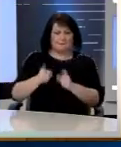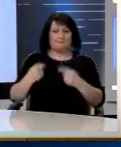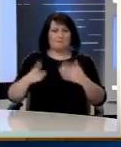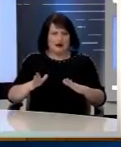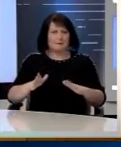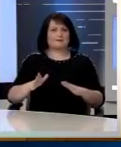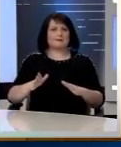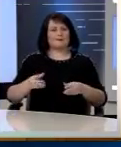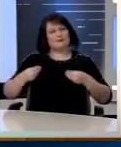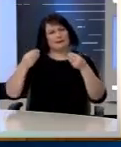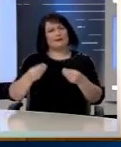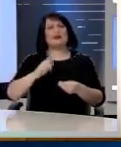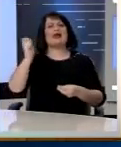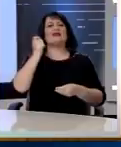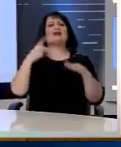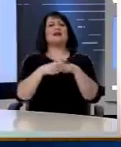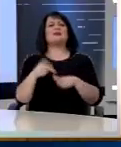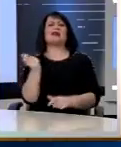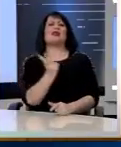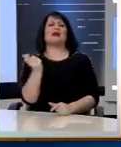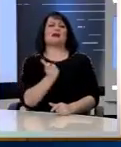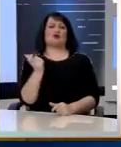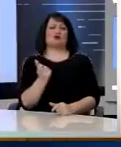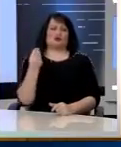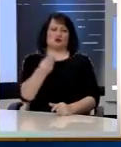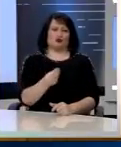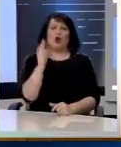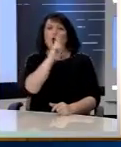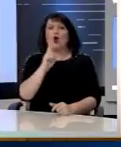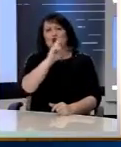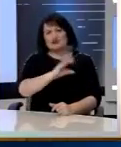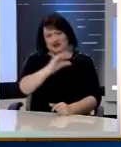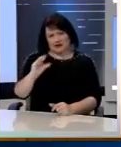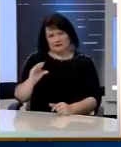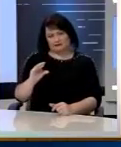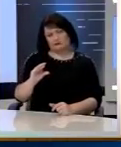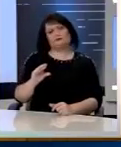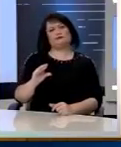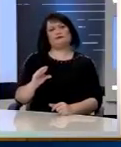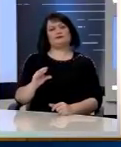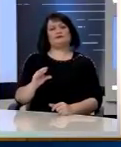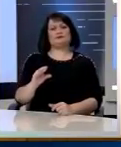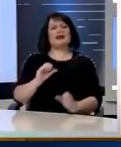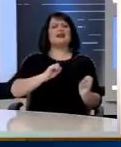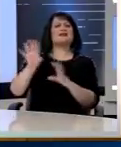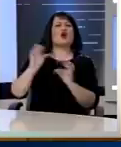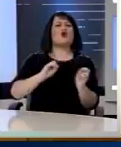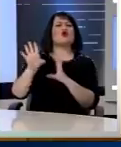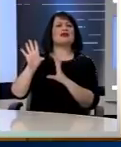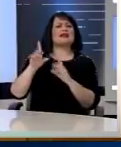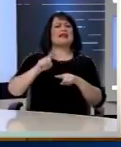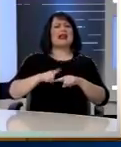ότι θα έδινε η Εθνική Τράπεζα δάνειο προς τη Ρωσία για να αποπληρωθούν οι εξαγωγείς,